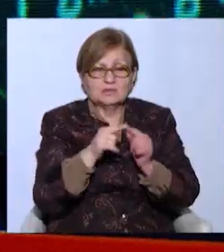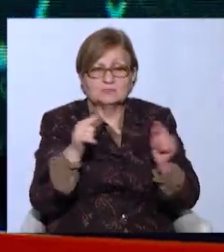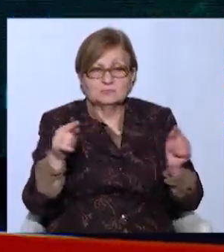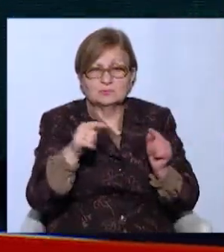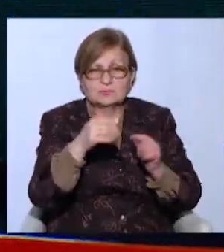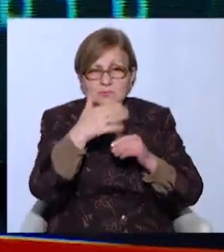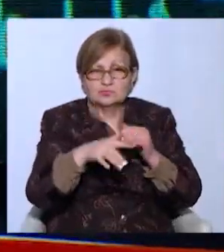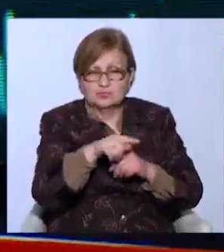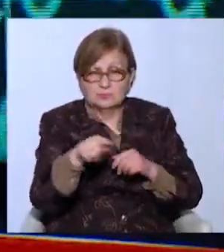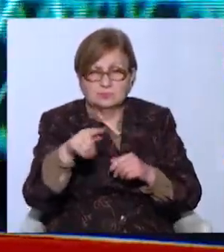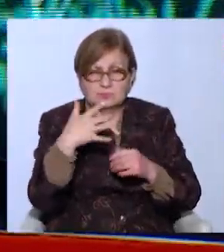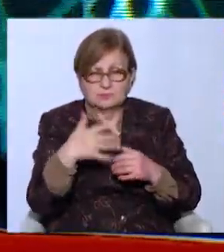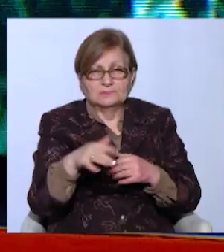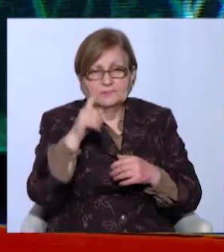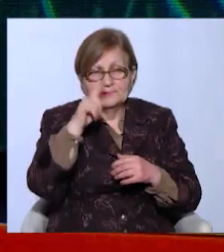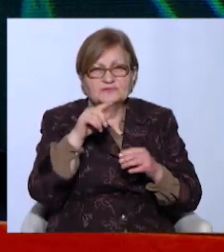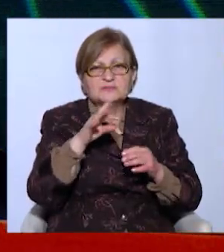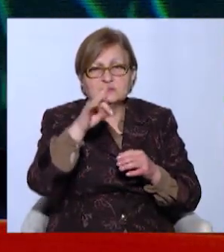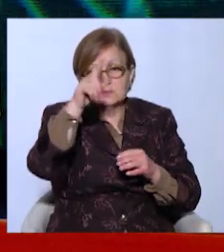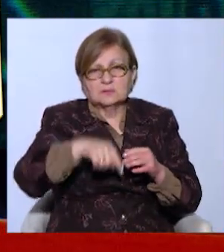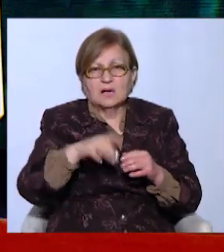და გარდა ამისა ვიცით რადიუსებიც.